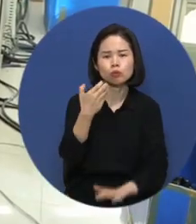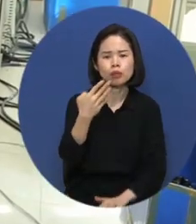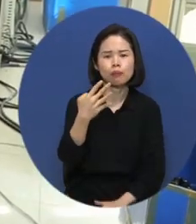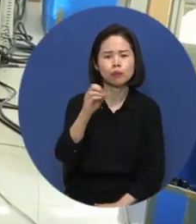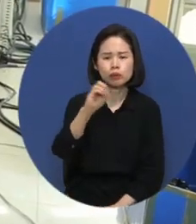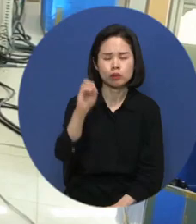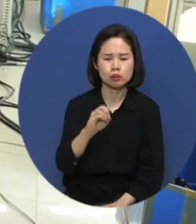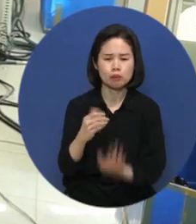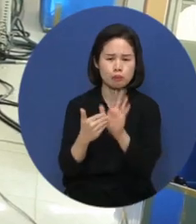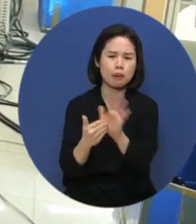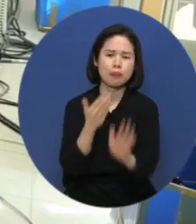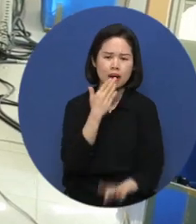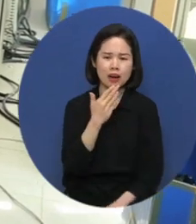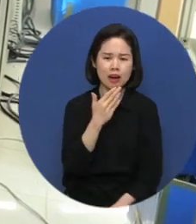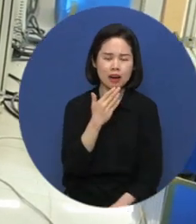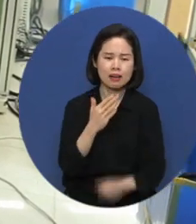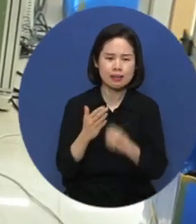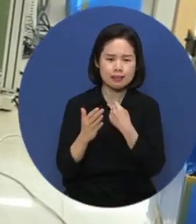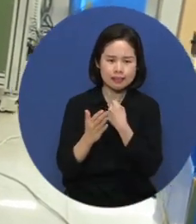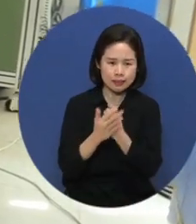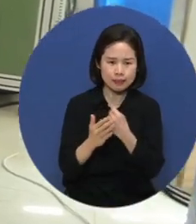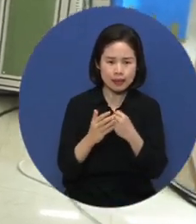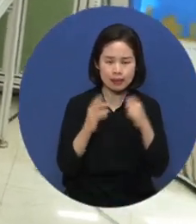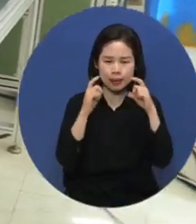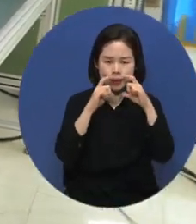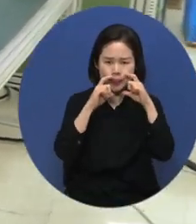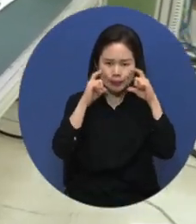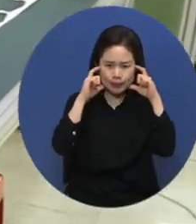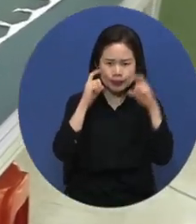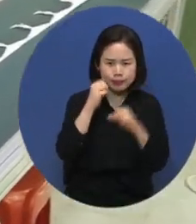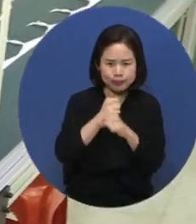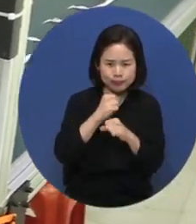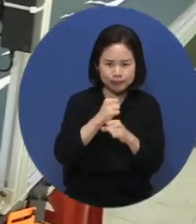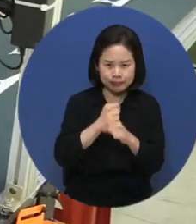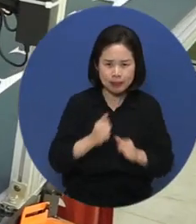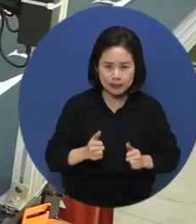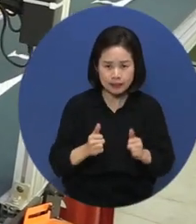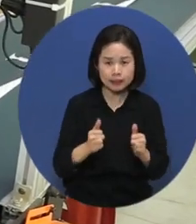만큼 마스크 생산을 게을리할 수 없는 이유입니다.